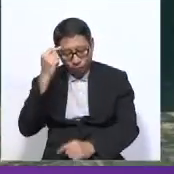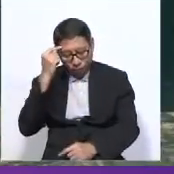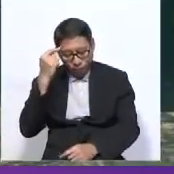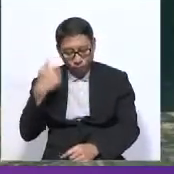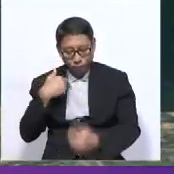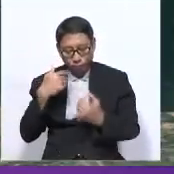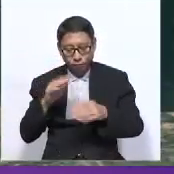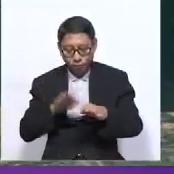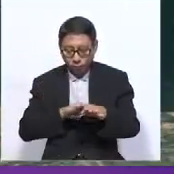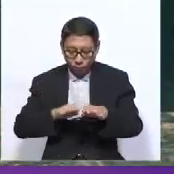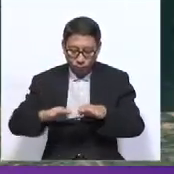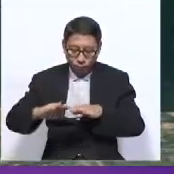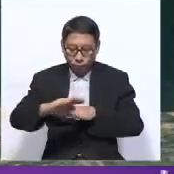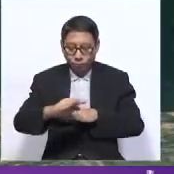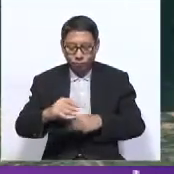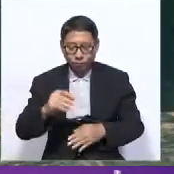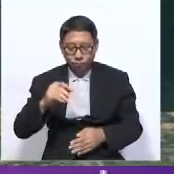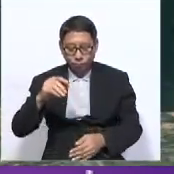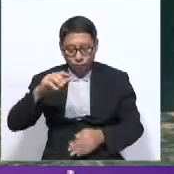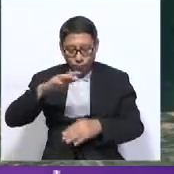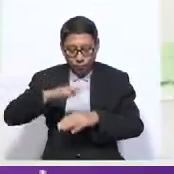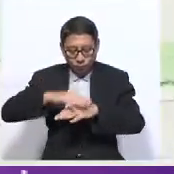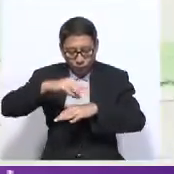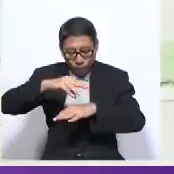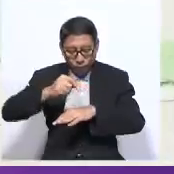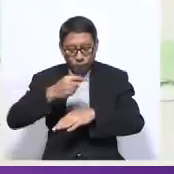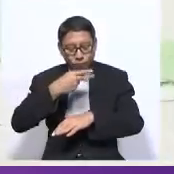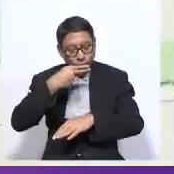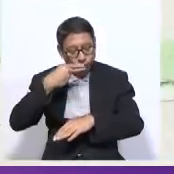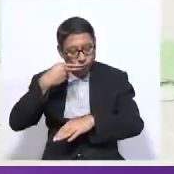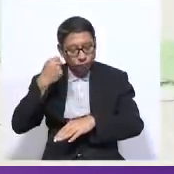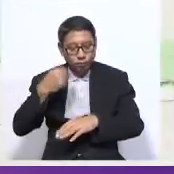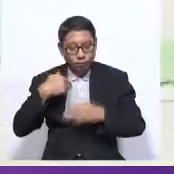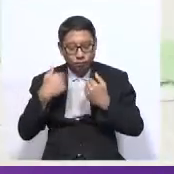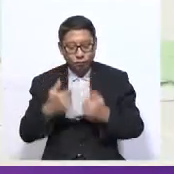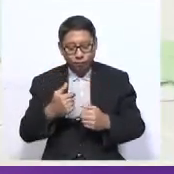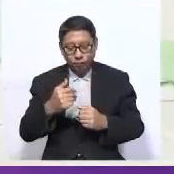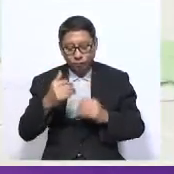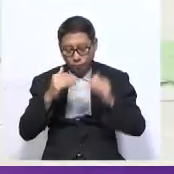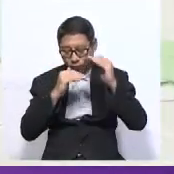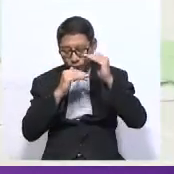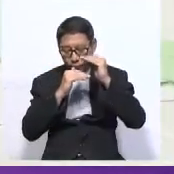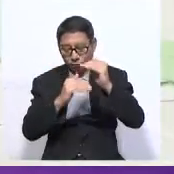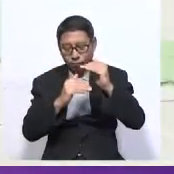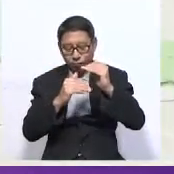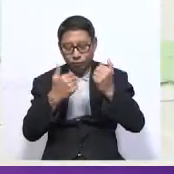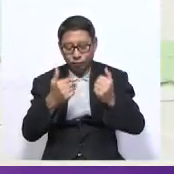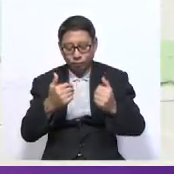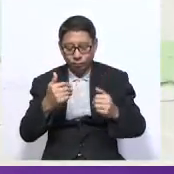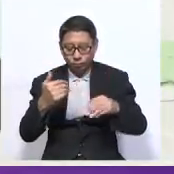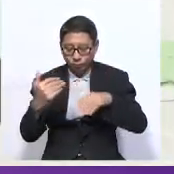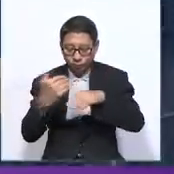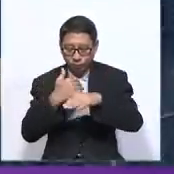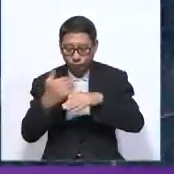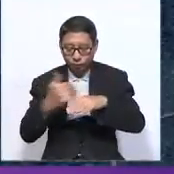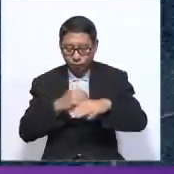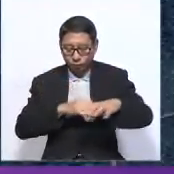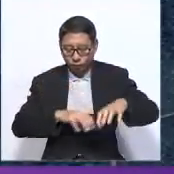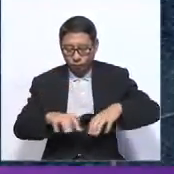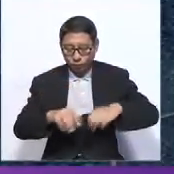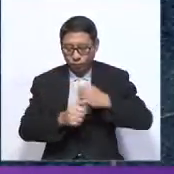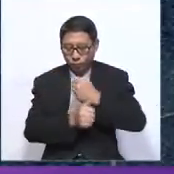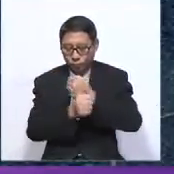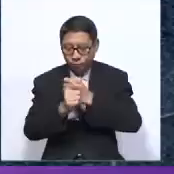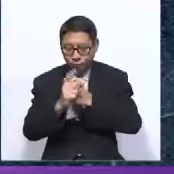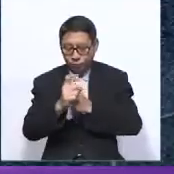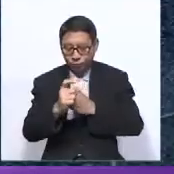ะจะเรียกว่าโค้งมะกรูดหวานซึ่งเป็นหนึ่งพื้นที่ที่เจ้าหน้าที่เขาไปกำหนดเลยนะคะว่าเป็นเส้นทางควบคุมความป